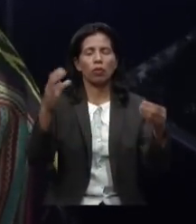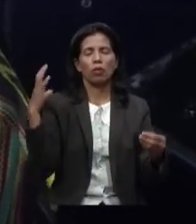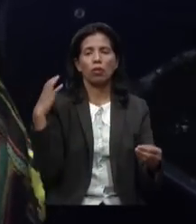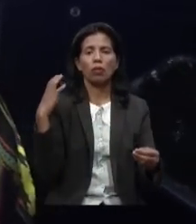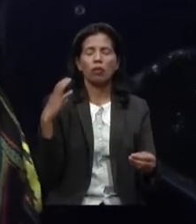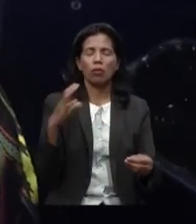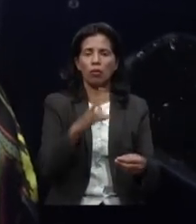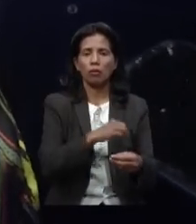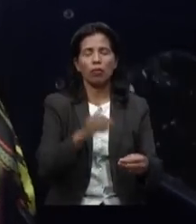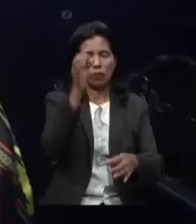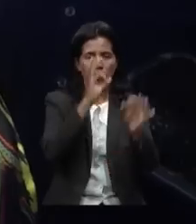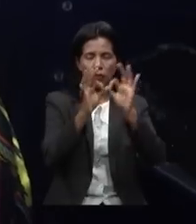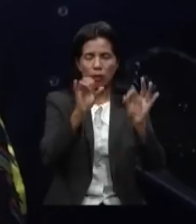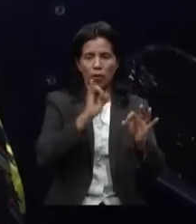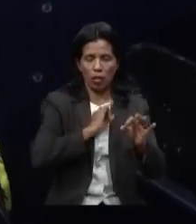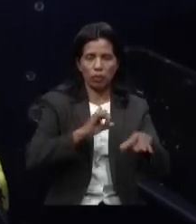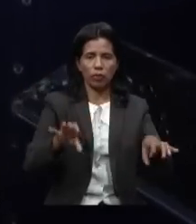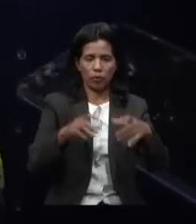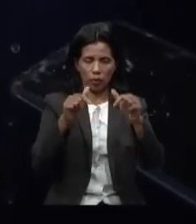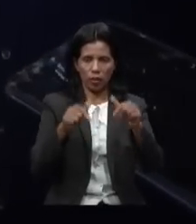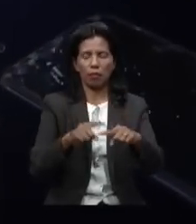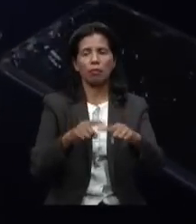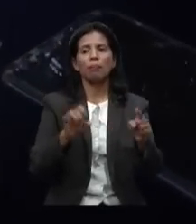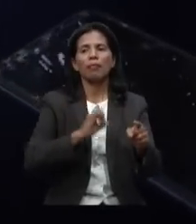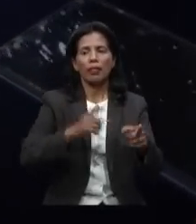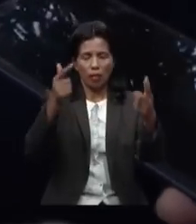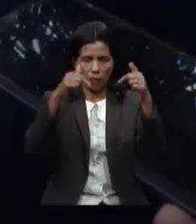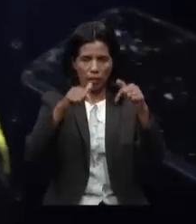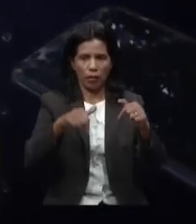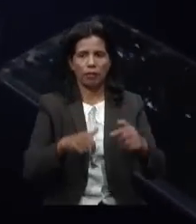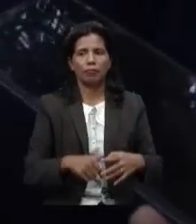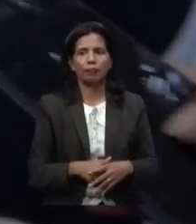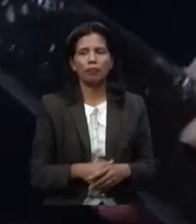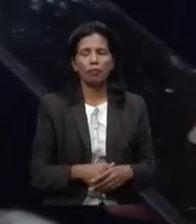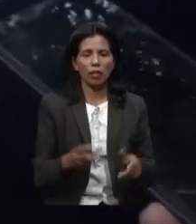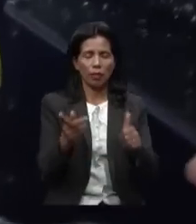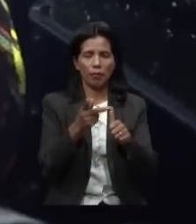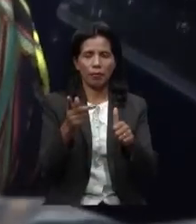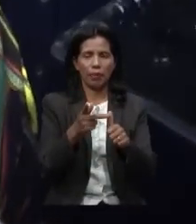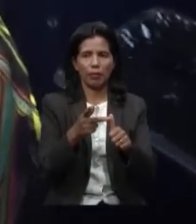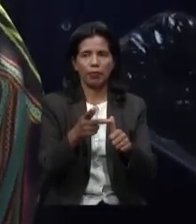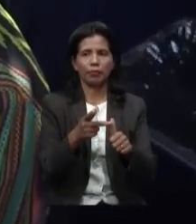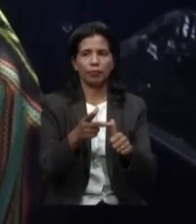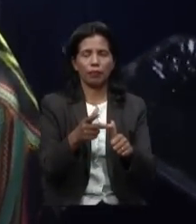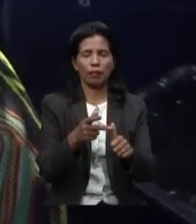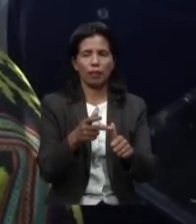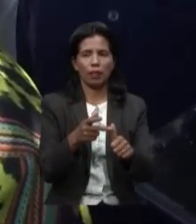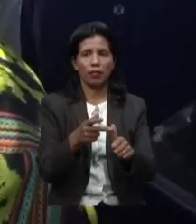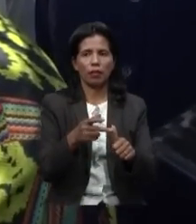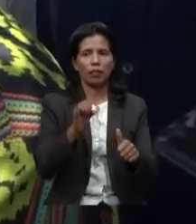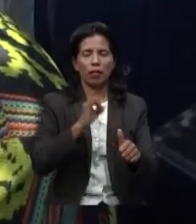mai hene mai ve hau mai kia hene primeiro hau khair